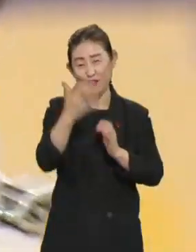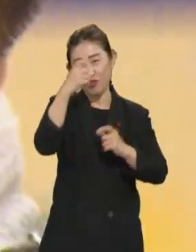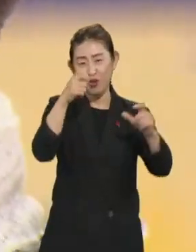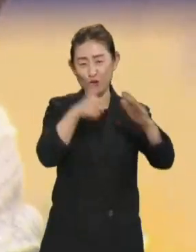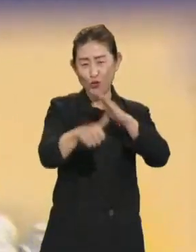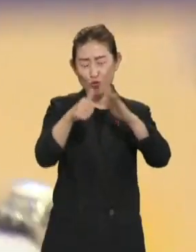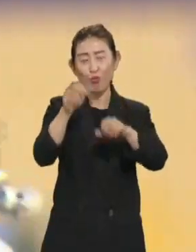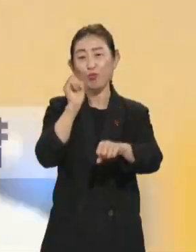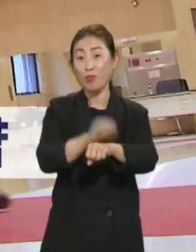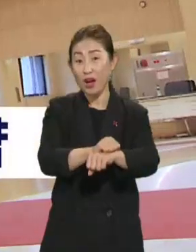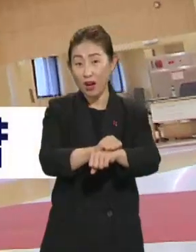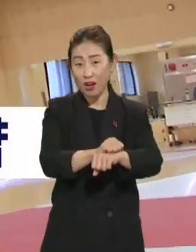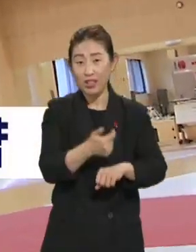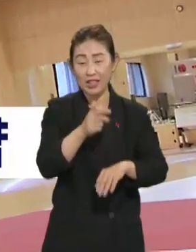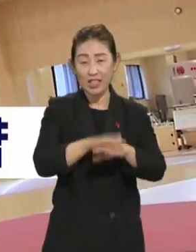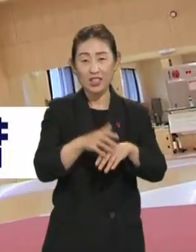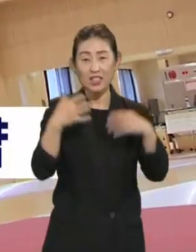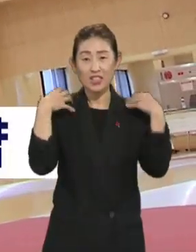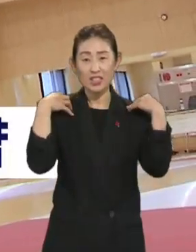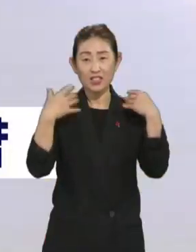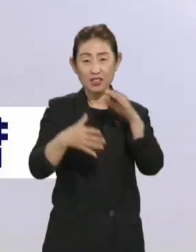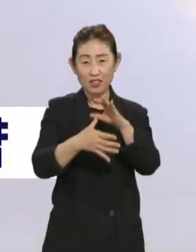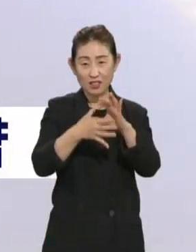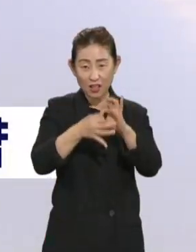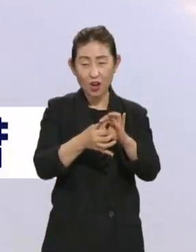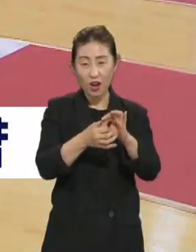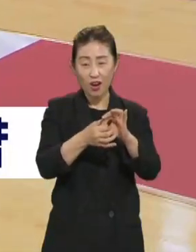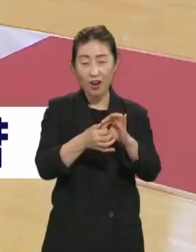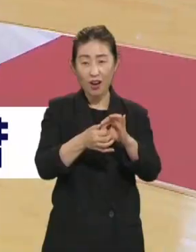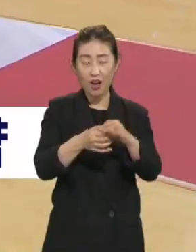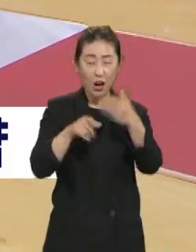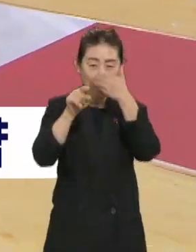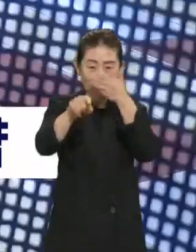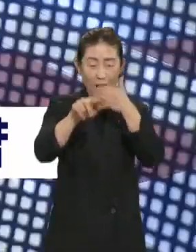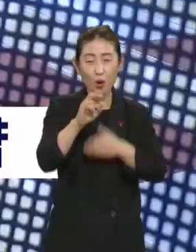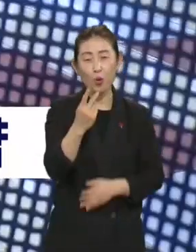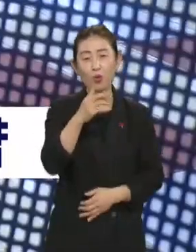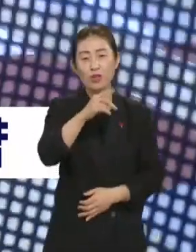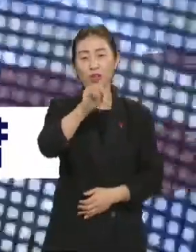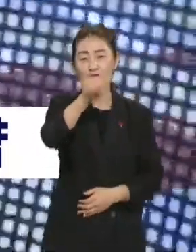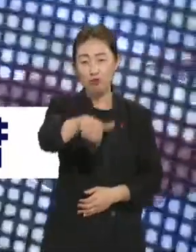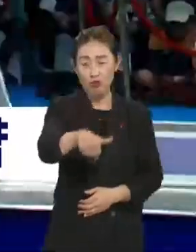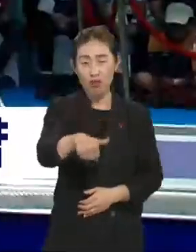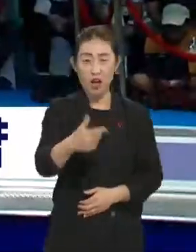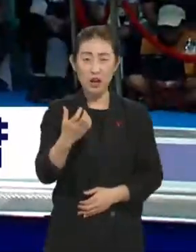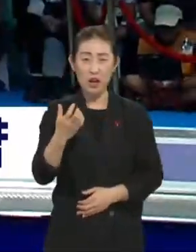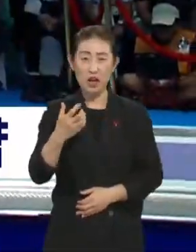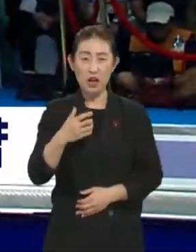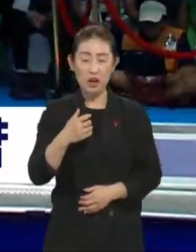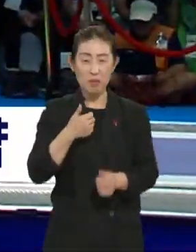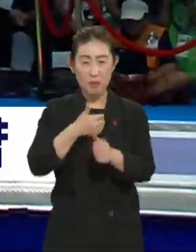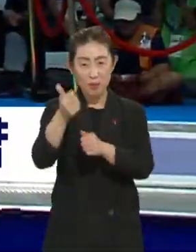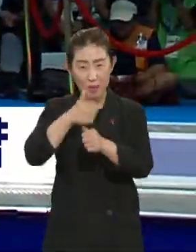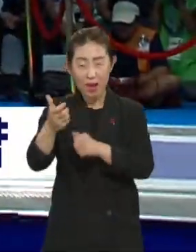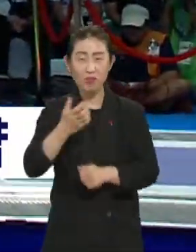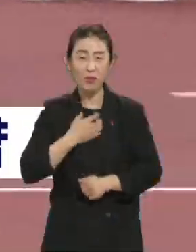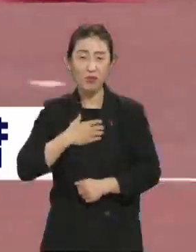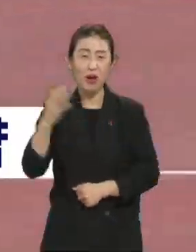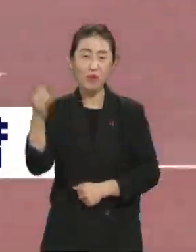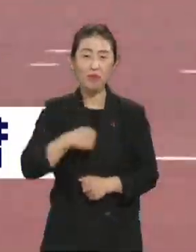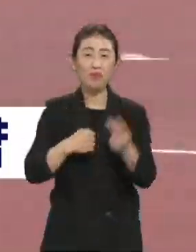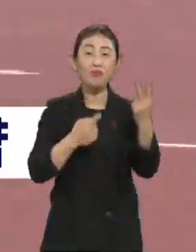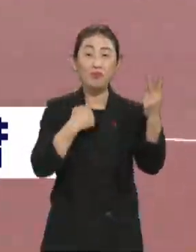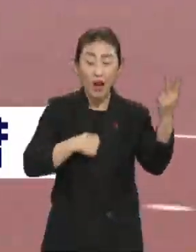이어졌습니다. 대전시청 소속인 남자 펜싱 사브르 간판 오상욱은 대회 2연패를 기록했고 스마일